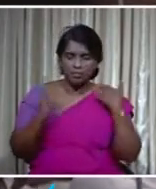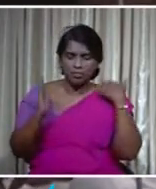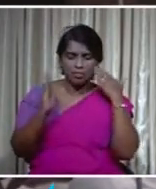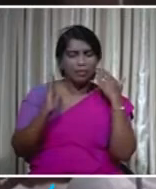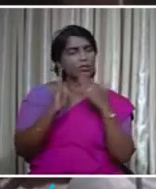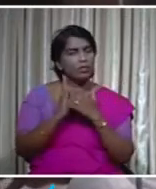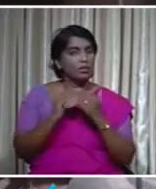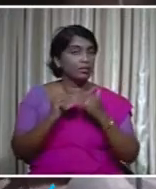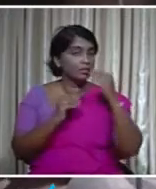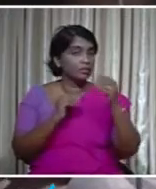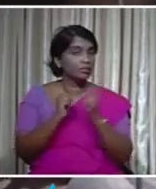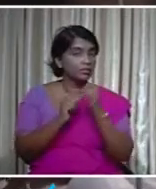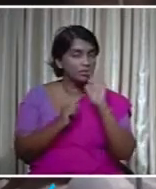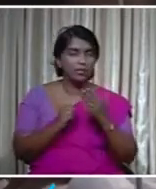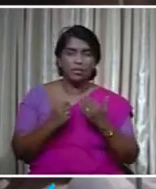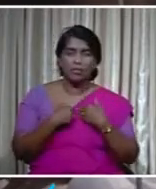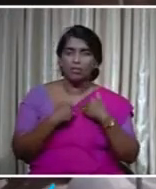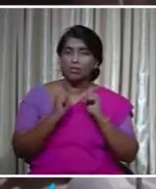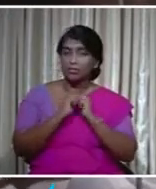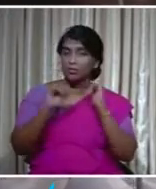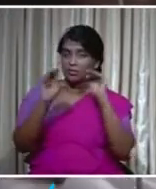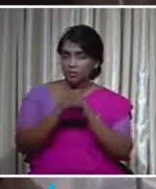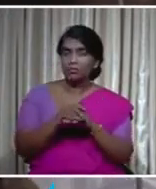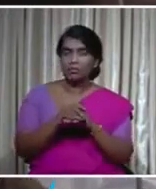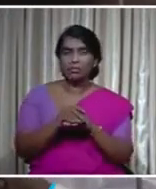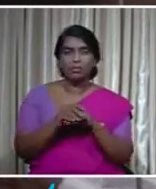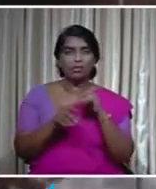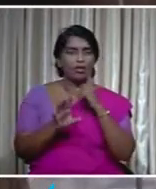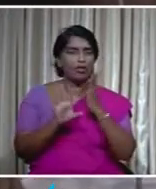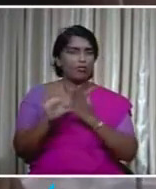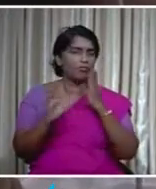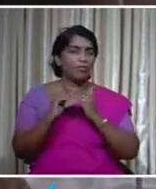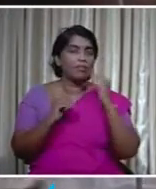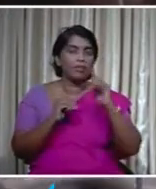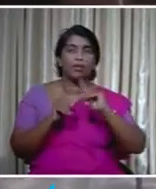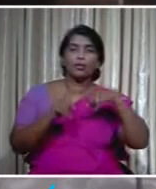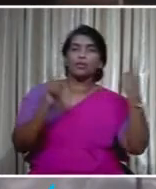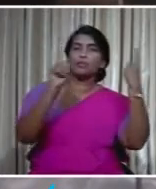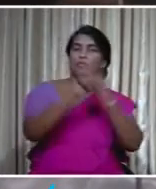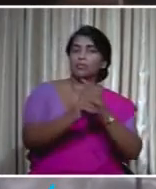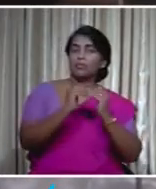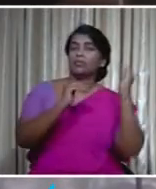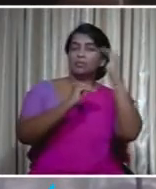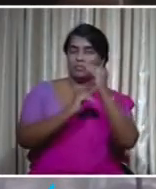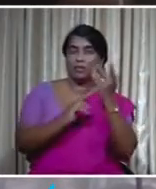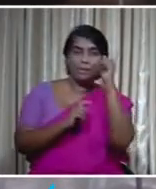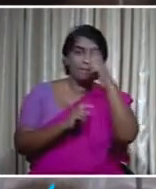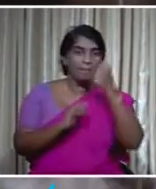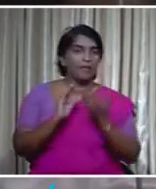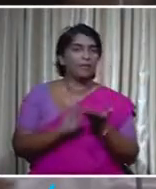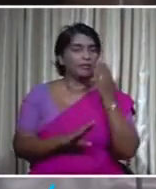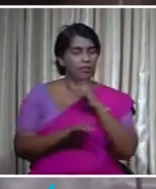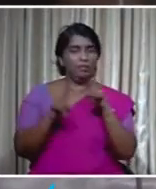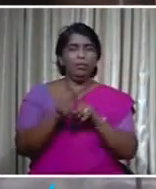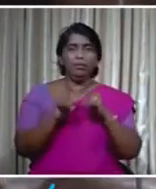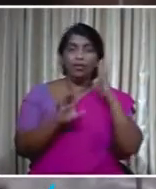ஒரு பதவியிலே நியமனம் பெற்றால் 5 ஆண்டுகள் முடிந்தவுடன் அவருக்கு அடுத்த கிரேட்டுக்கு போகிறார், சம்பளம் ஏறுகிறது. அடுத்த 5 ஆண்டுகள் முடிந்தவுடன் அவர் அடுத்த கிரேட்டுக்கு